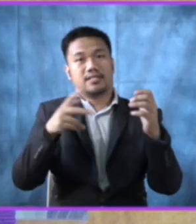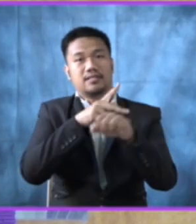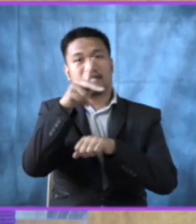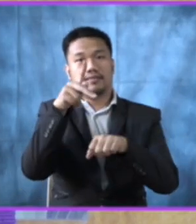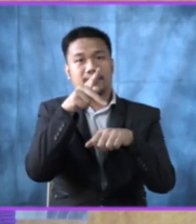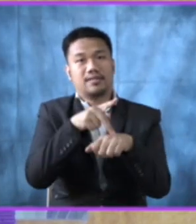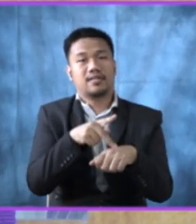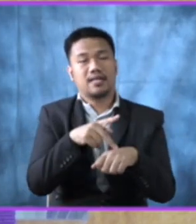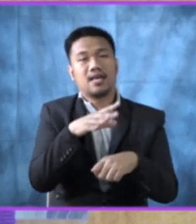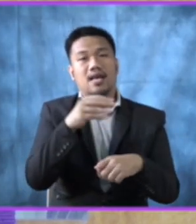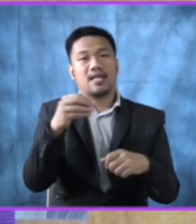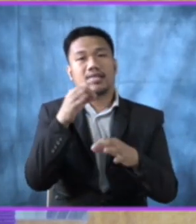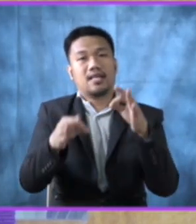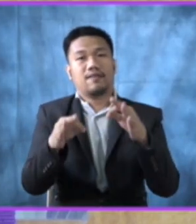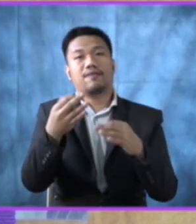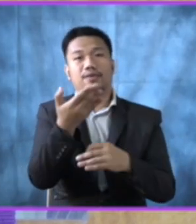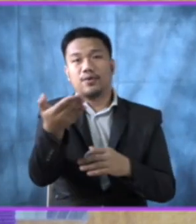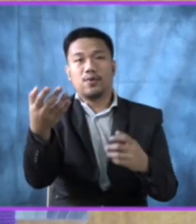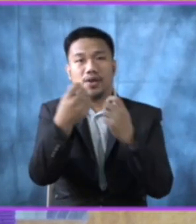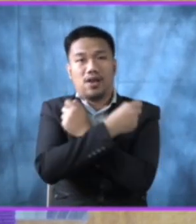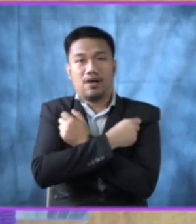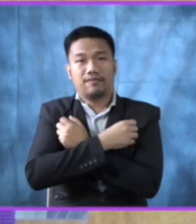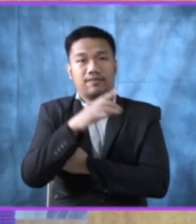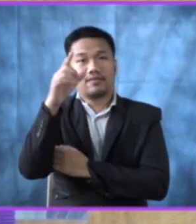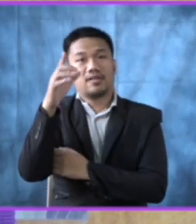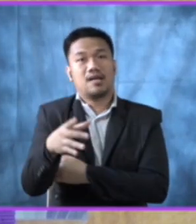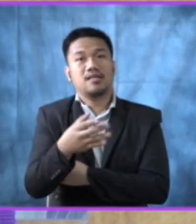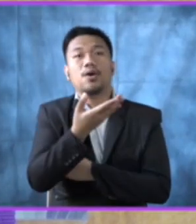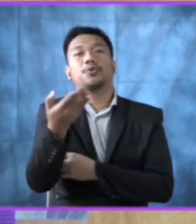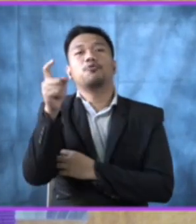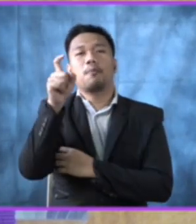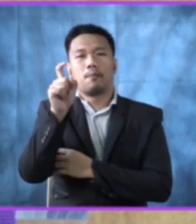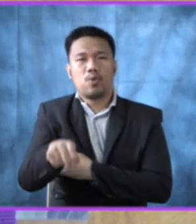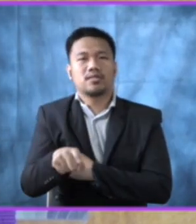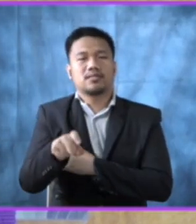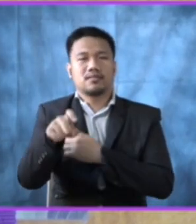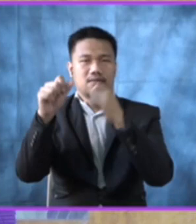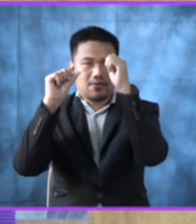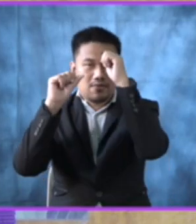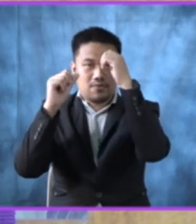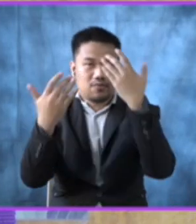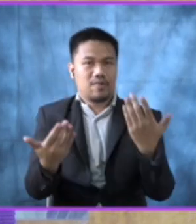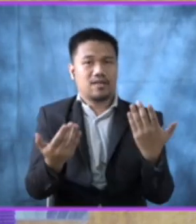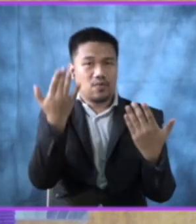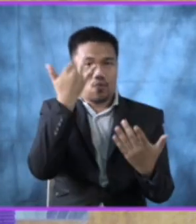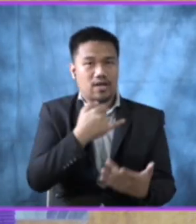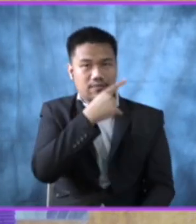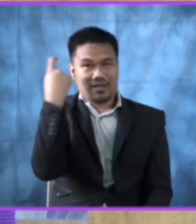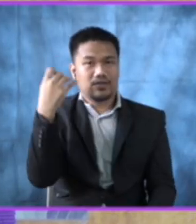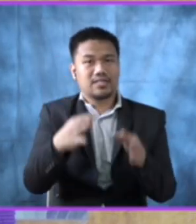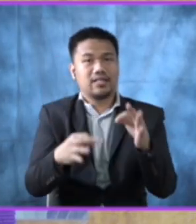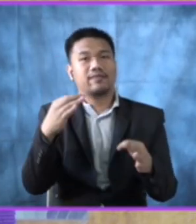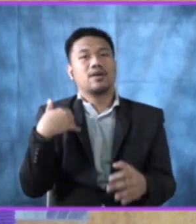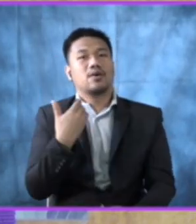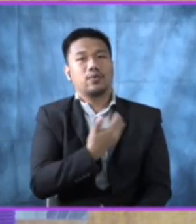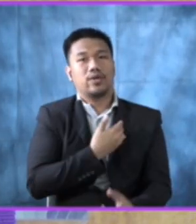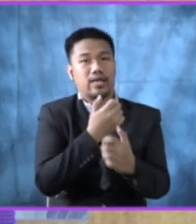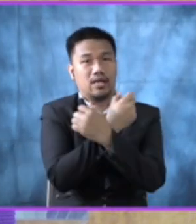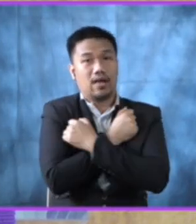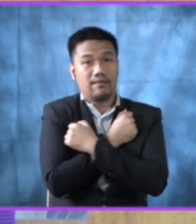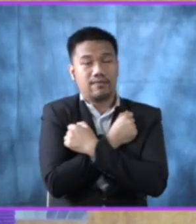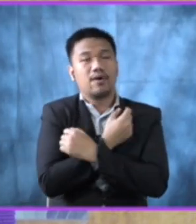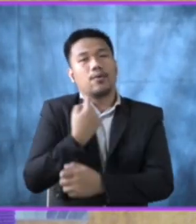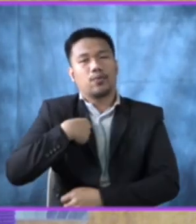lahat, kung mahal mo ang Diyos, makikinig ka. Dahil ang taong umiibig ay ang taong